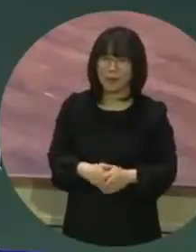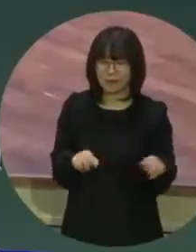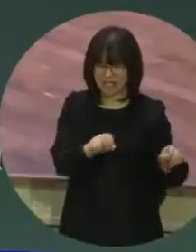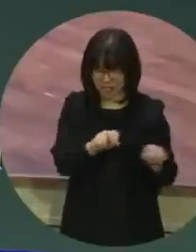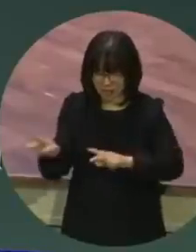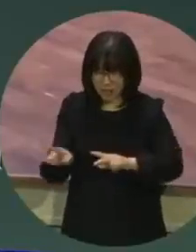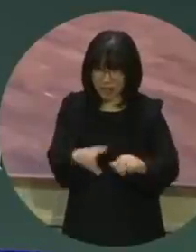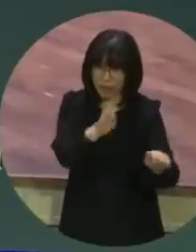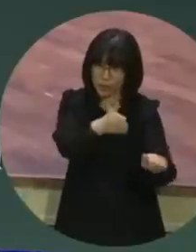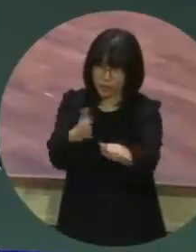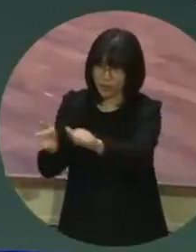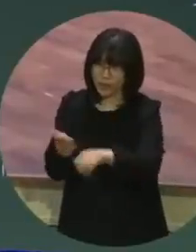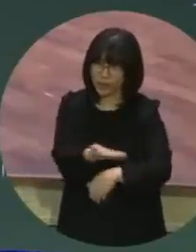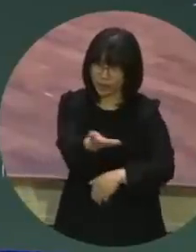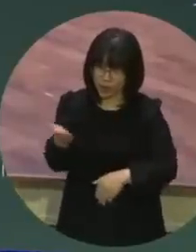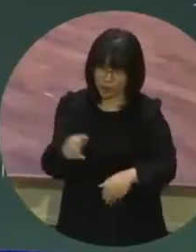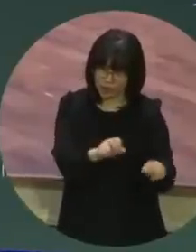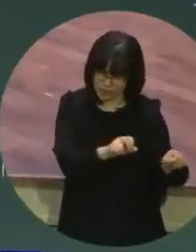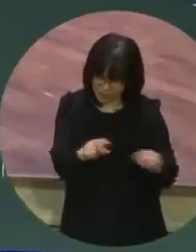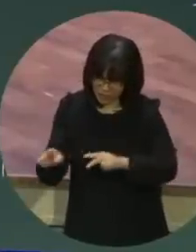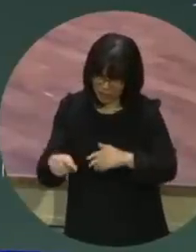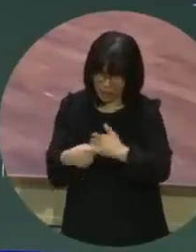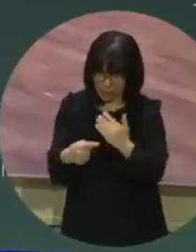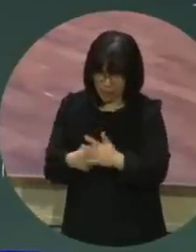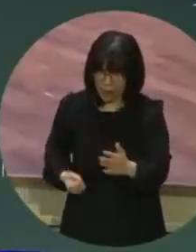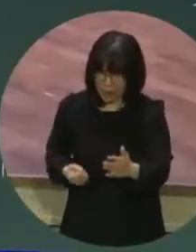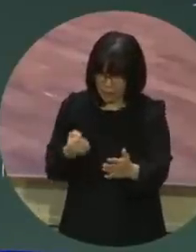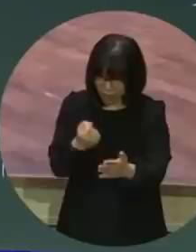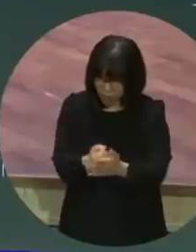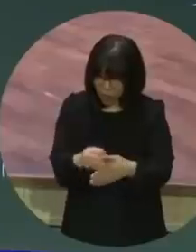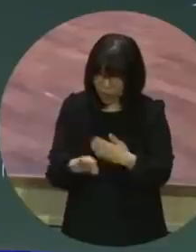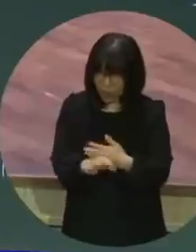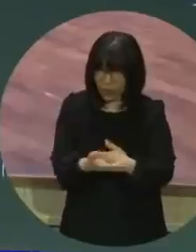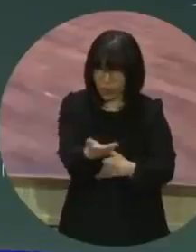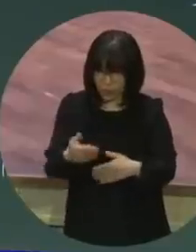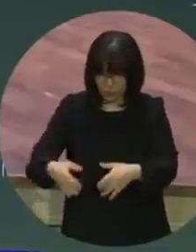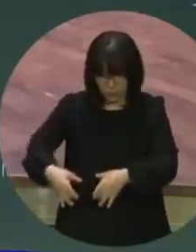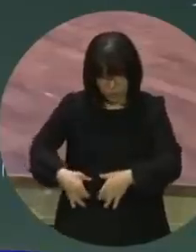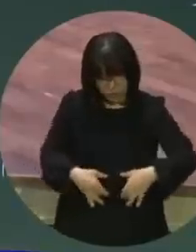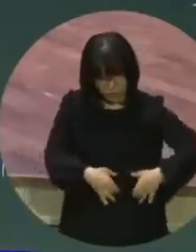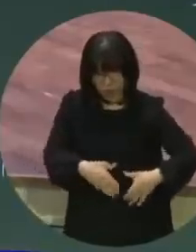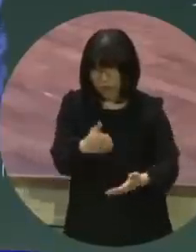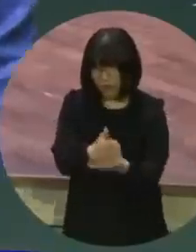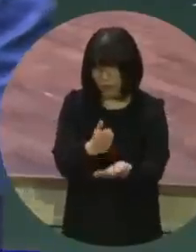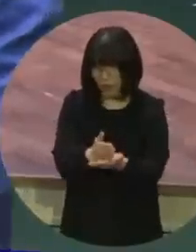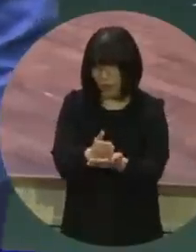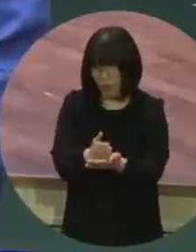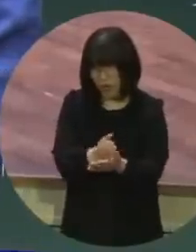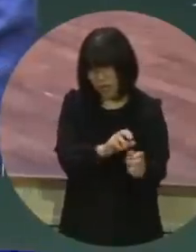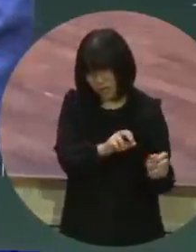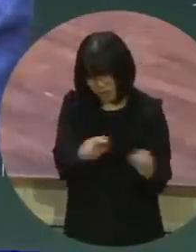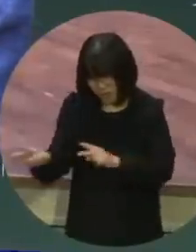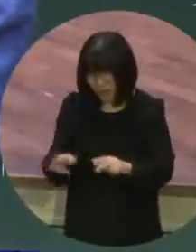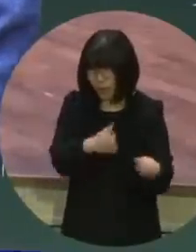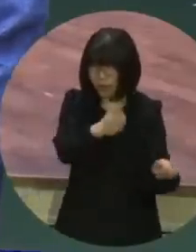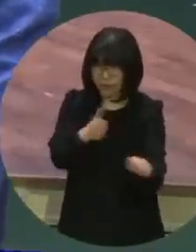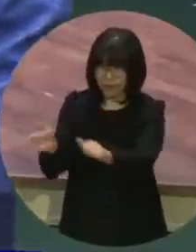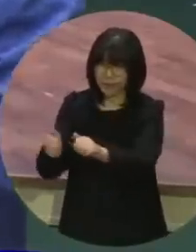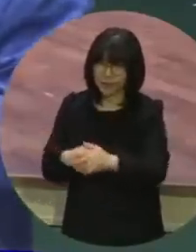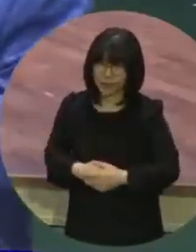적시로 하시기 바랍니다. 마음에 결단해, 적시로 주저 하지 마세요. 그건 절대로 응답 못 받습니다.